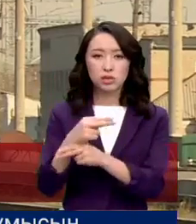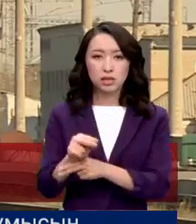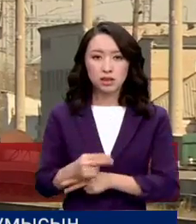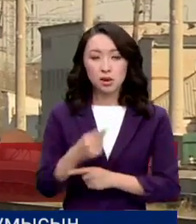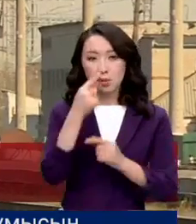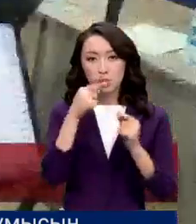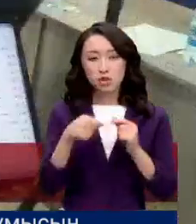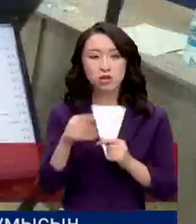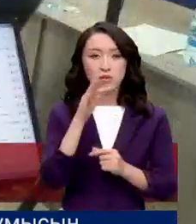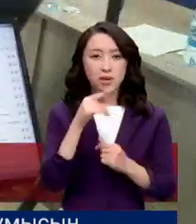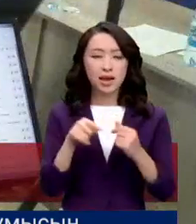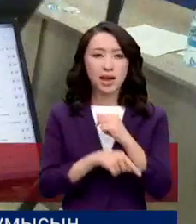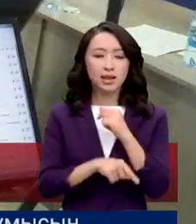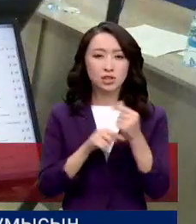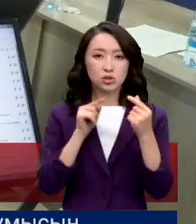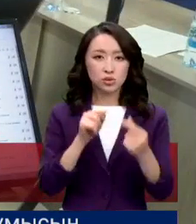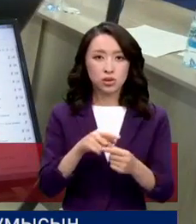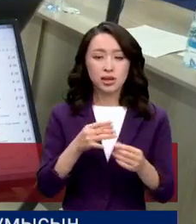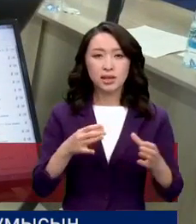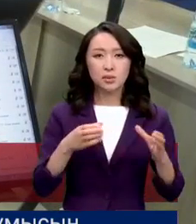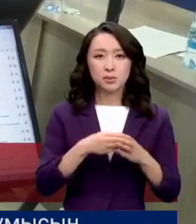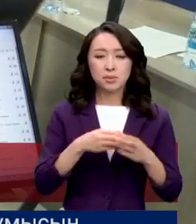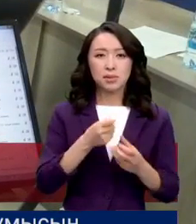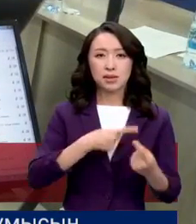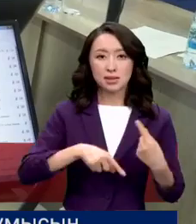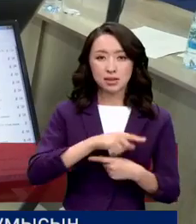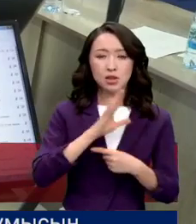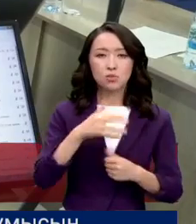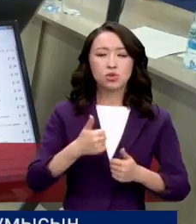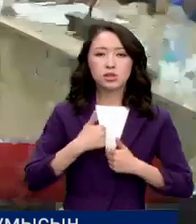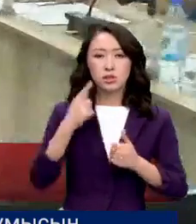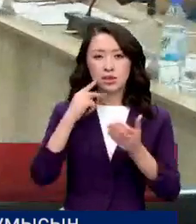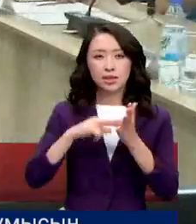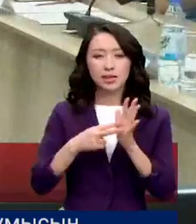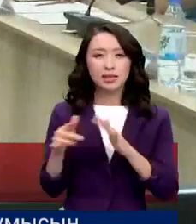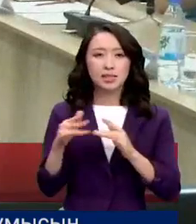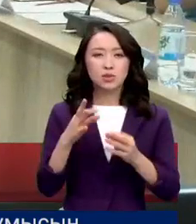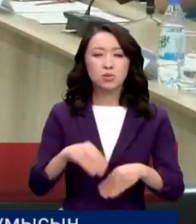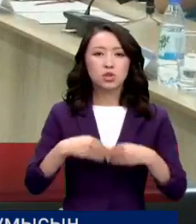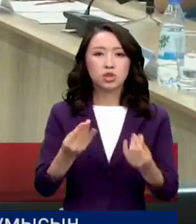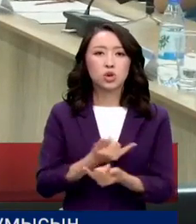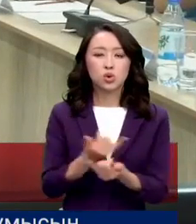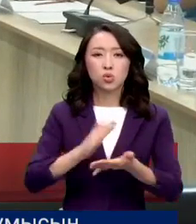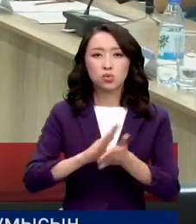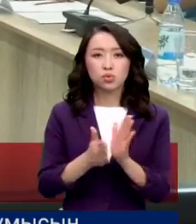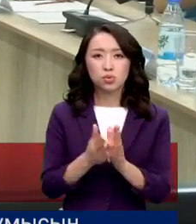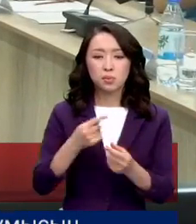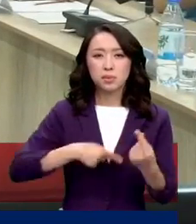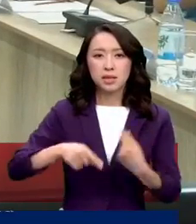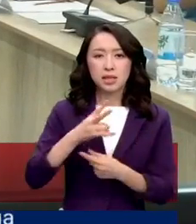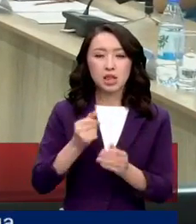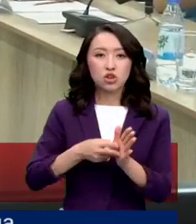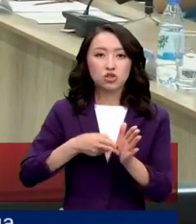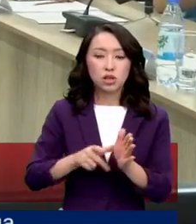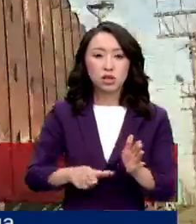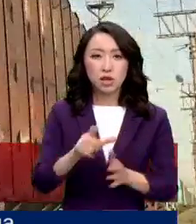ближайшее время антикором и палата предпринимателей будет разработан алгоритм действия по созданию условий для бизнеса на железной дороге. Пока